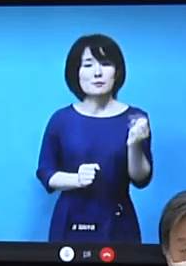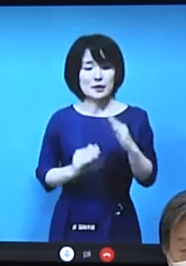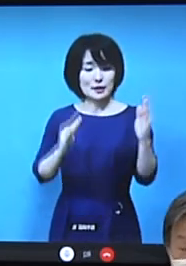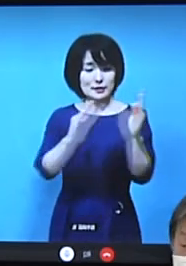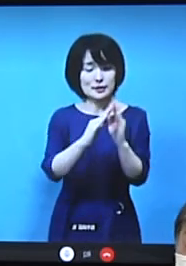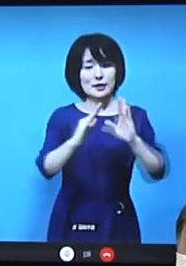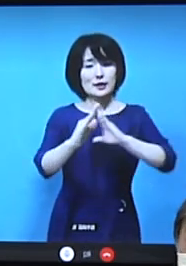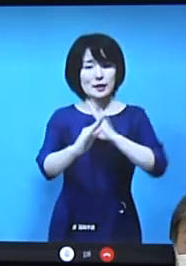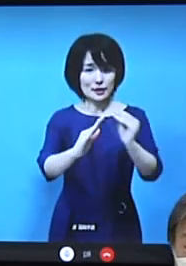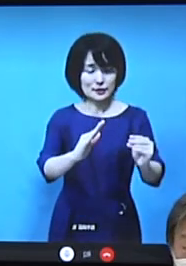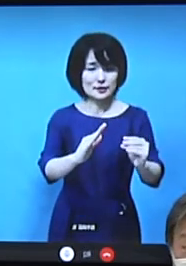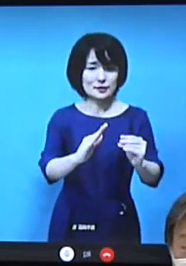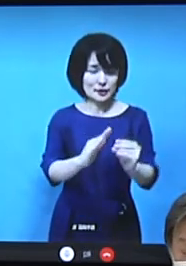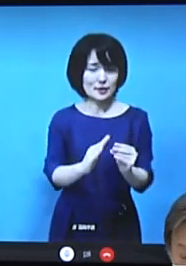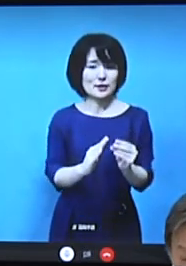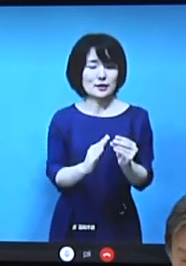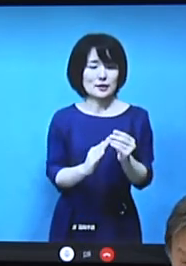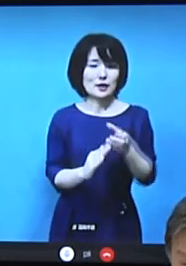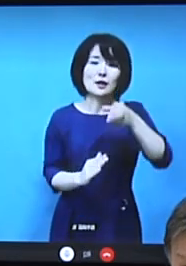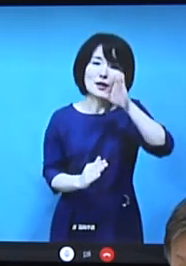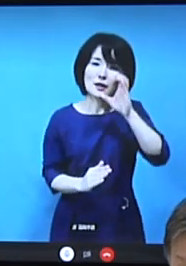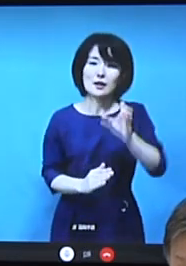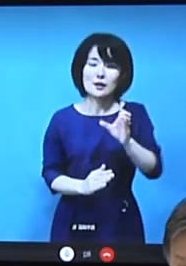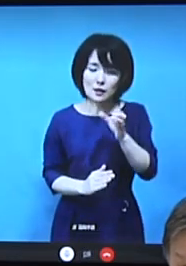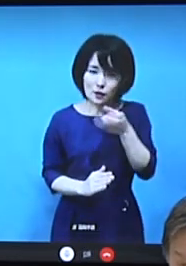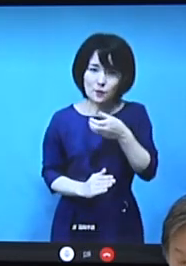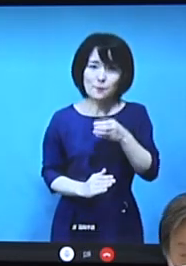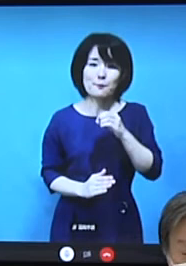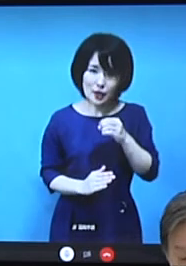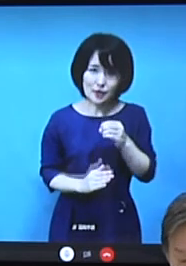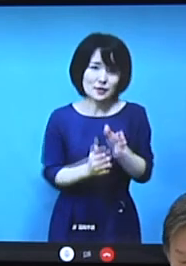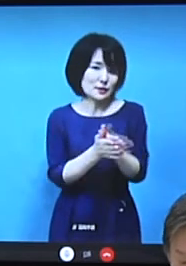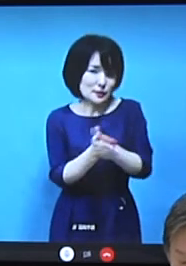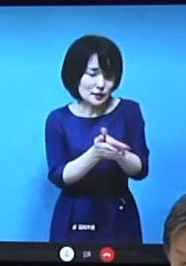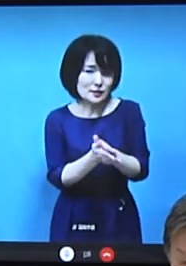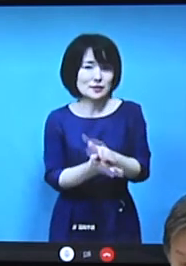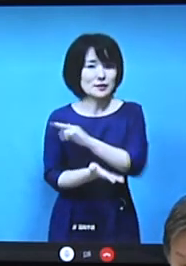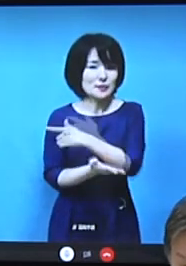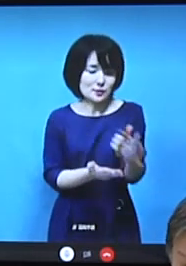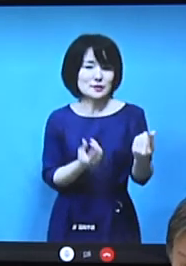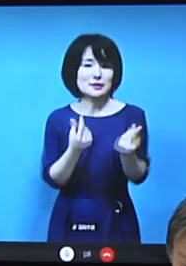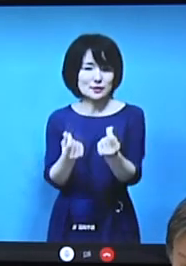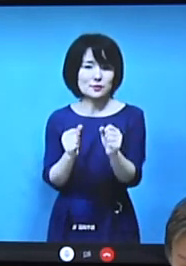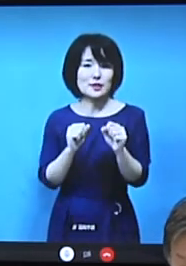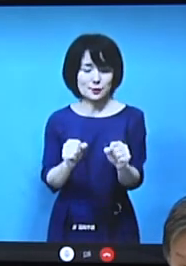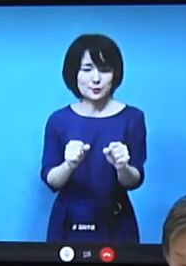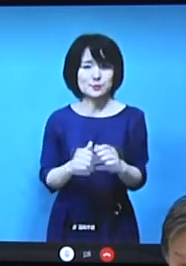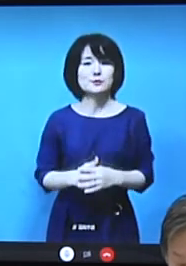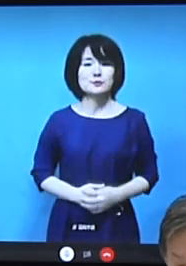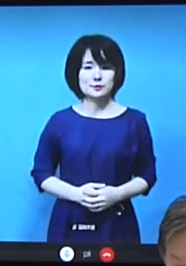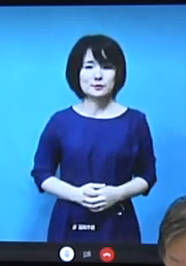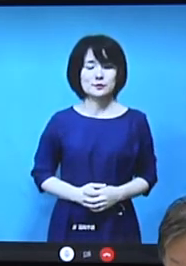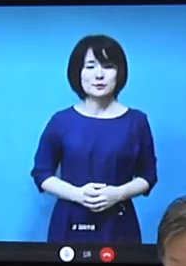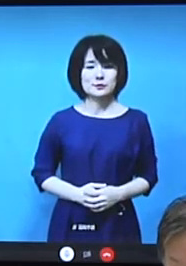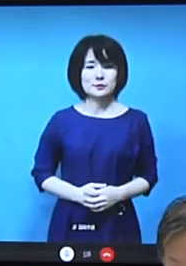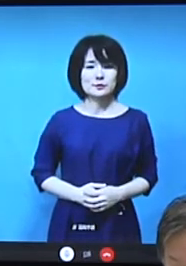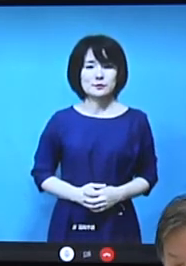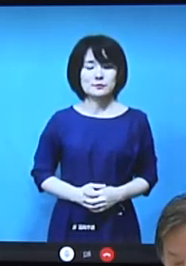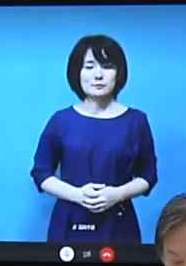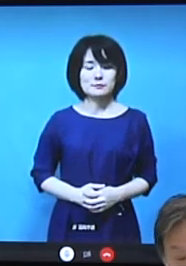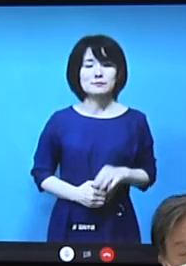わゆるいつもお願いしている手指衛生の徹底としたことをですね、やっていただくということ、あるいは